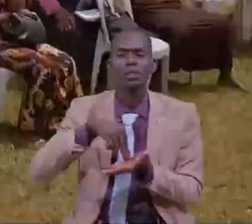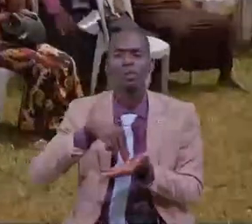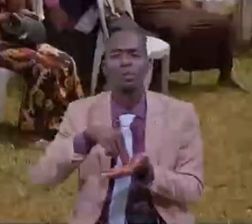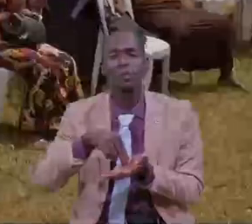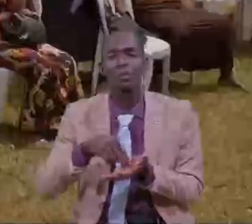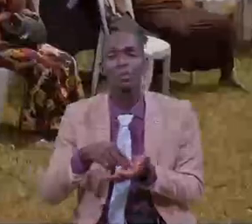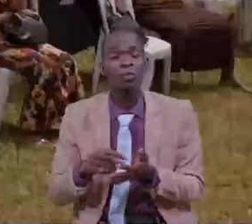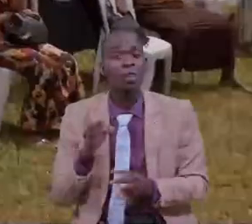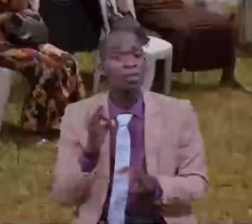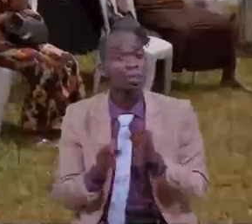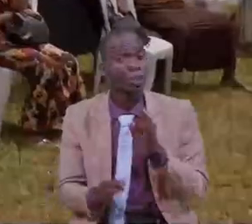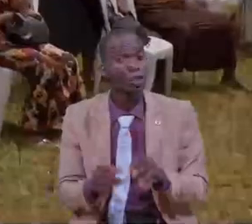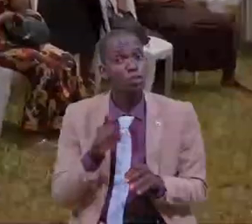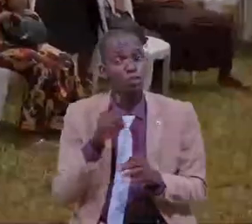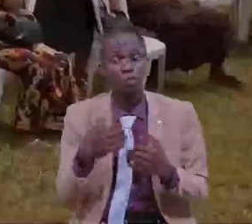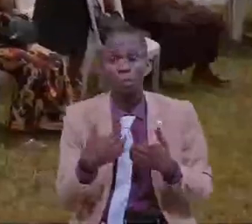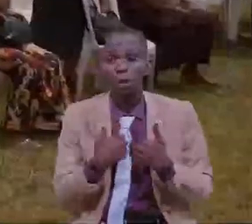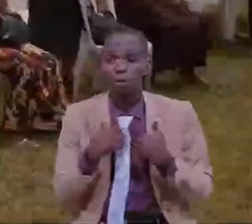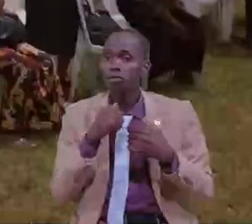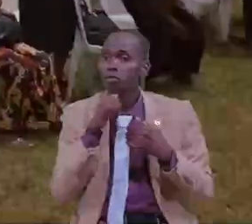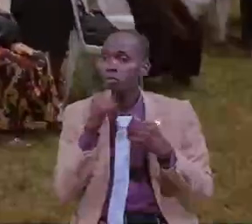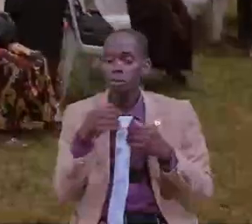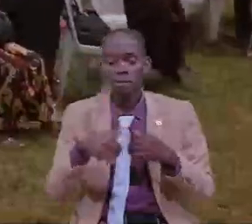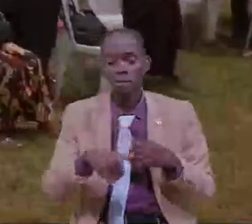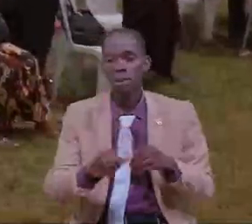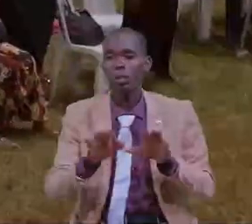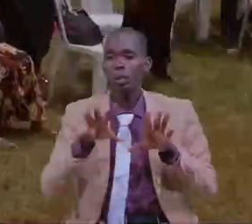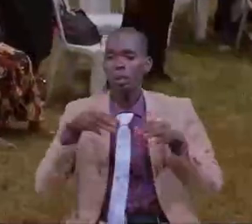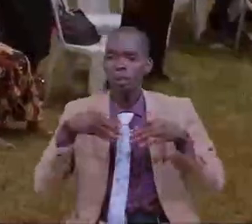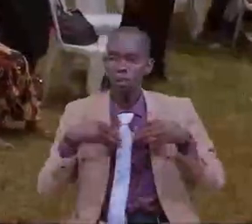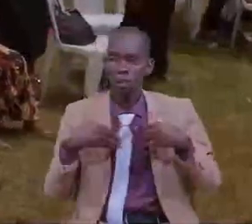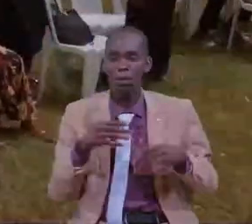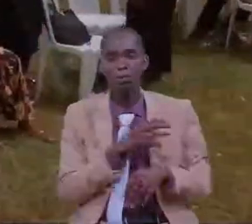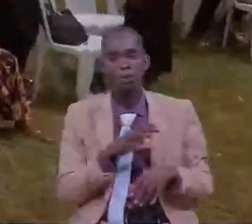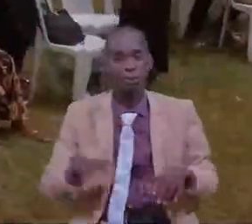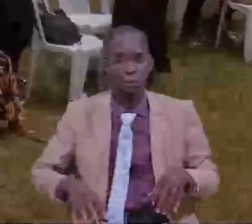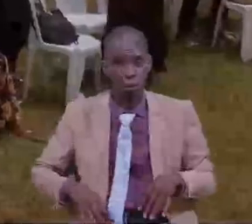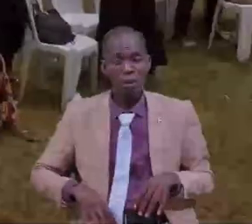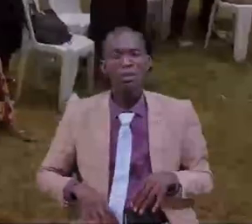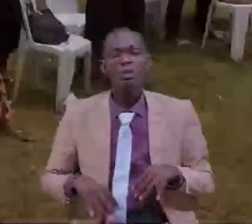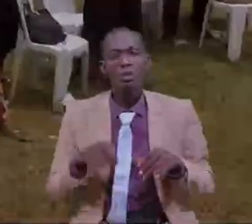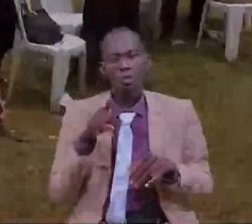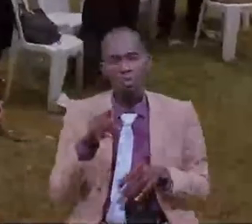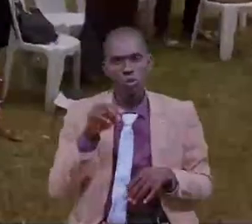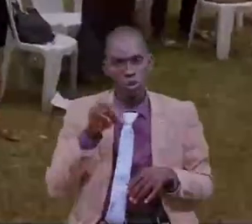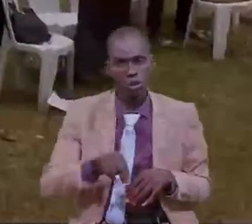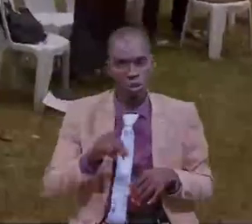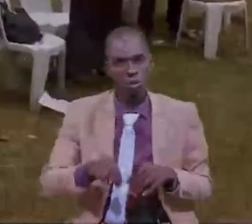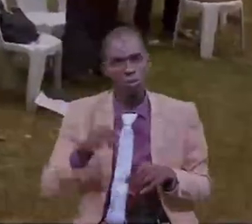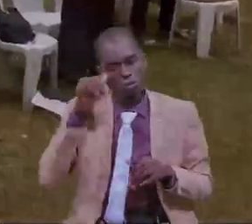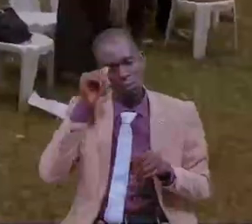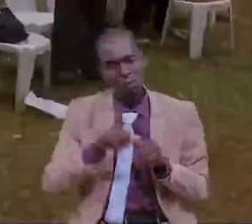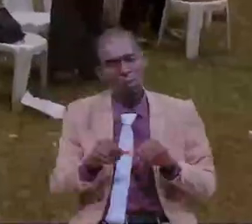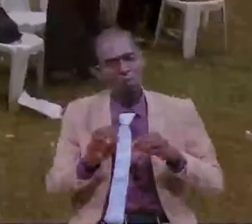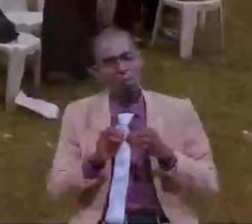debout. Et si tu n'as pas encore donné ta vie au Seigneur, commence par le